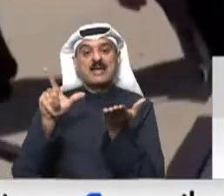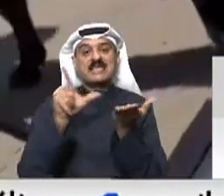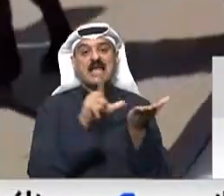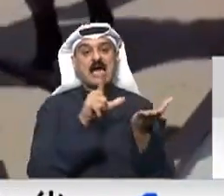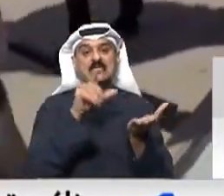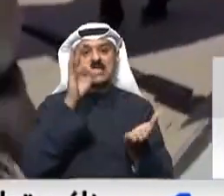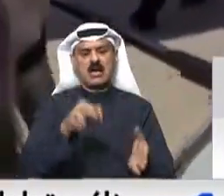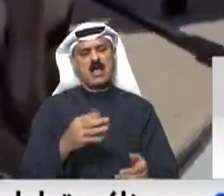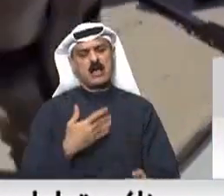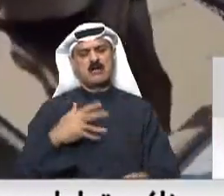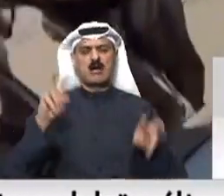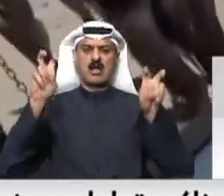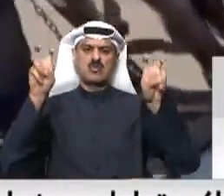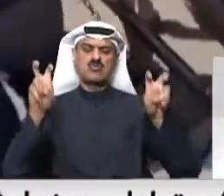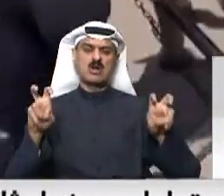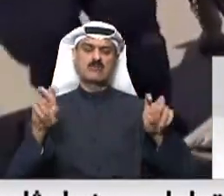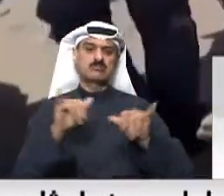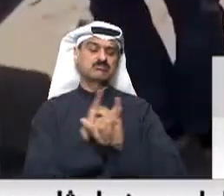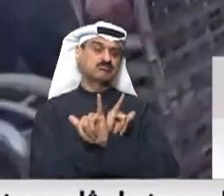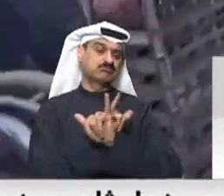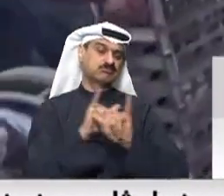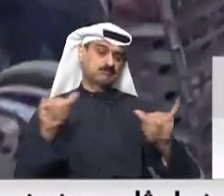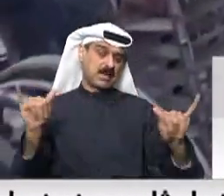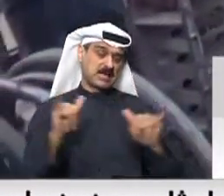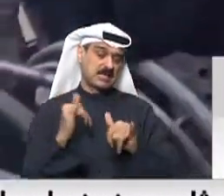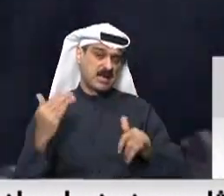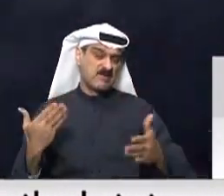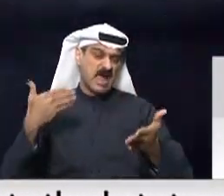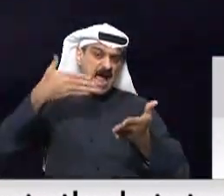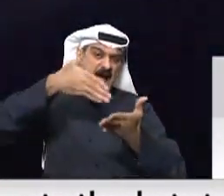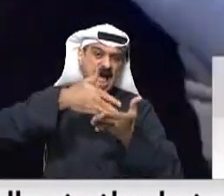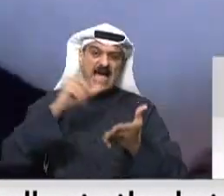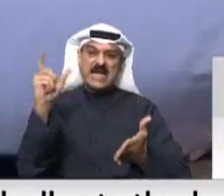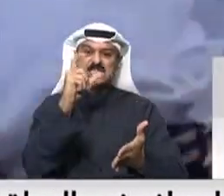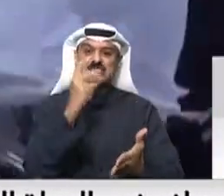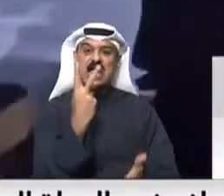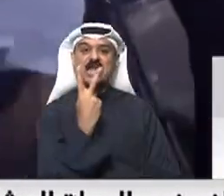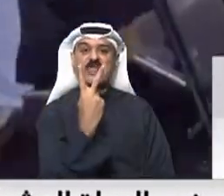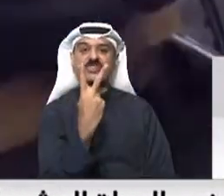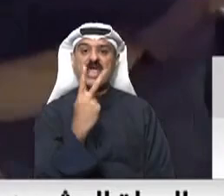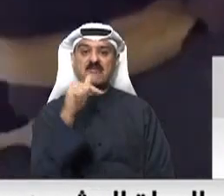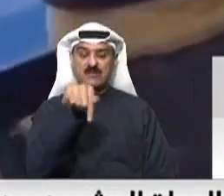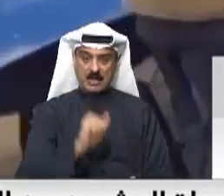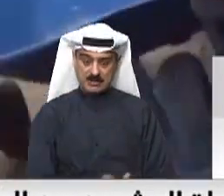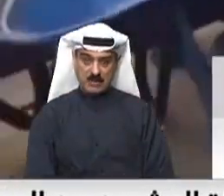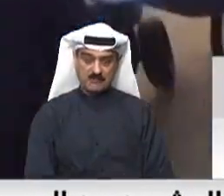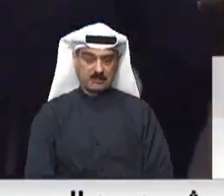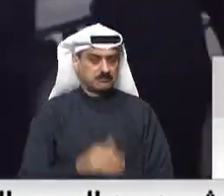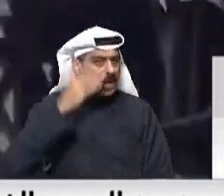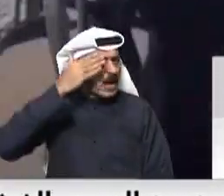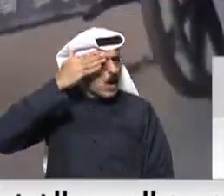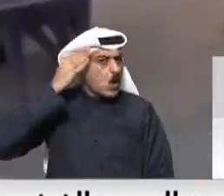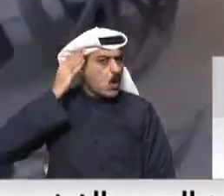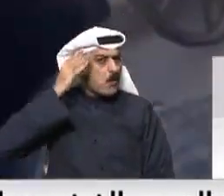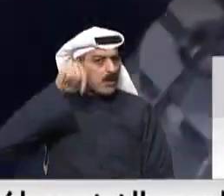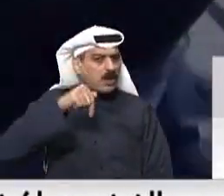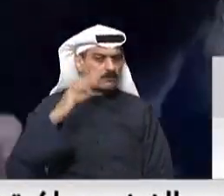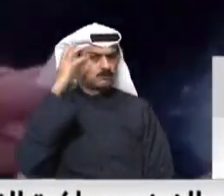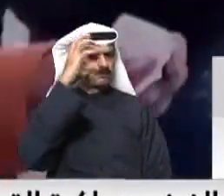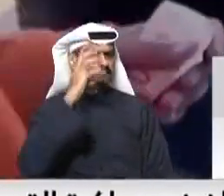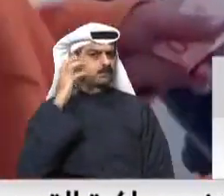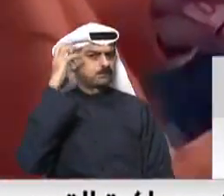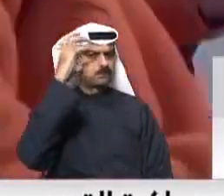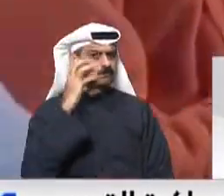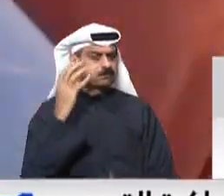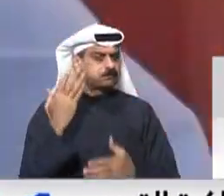وقف عملياتها في غزه مع حلول نهايه فبراير الحالي في حين عبر خبراء اممي عن قلقهم من